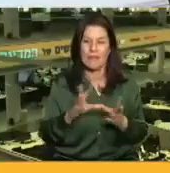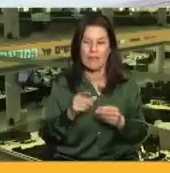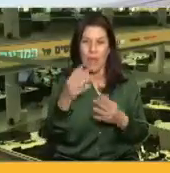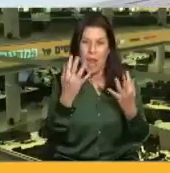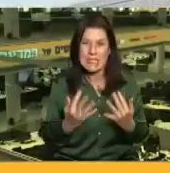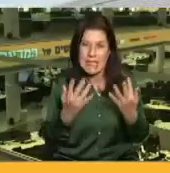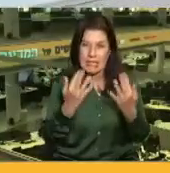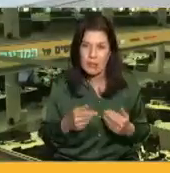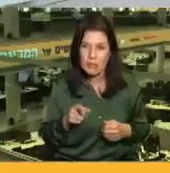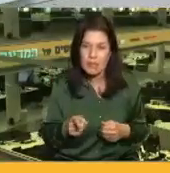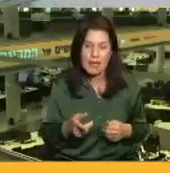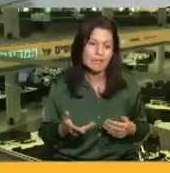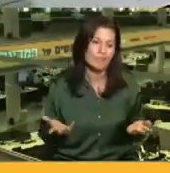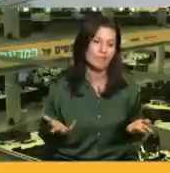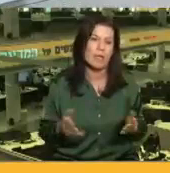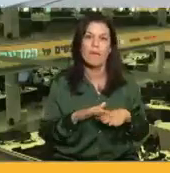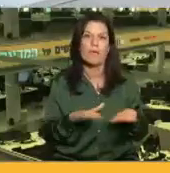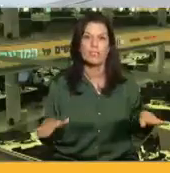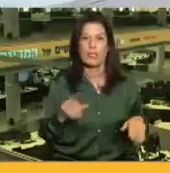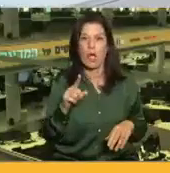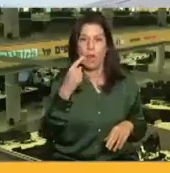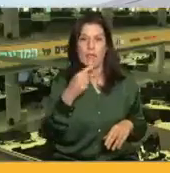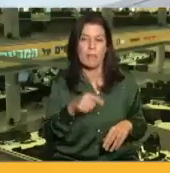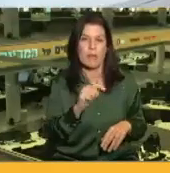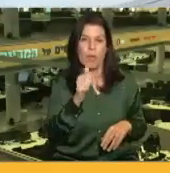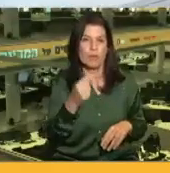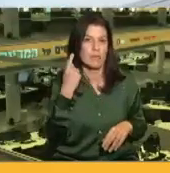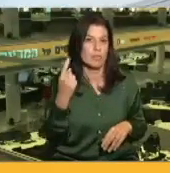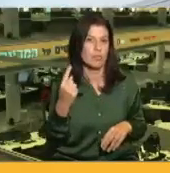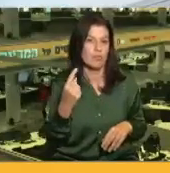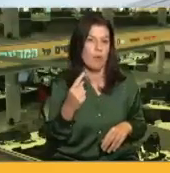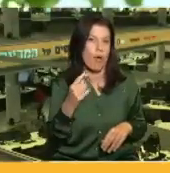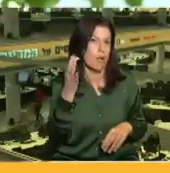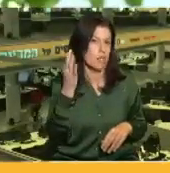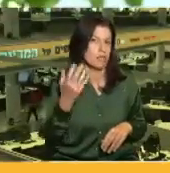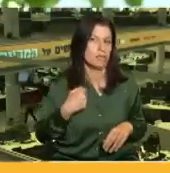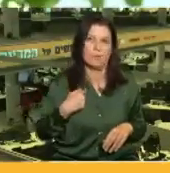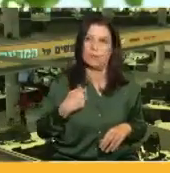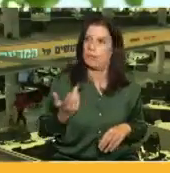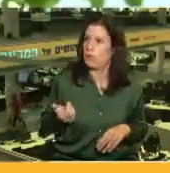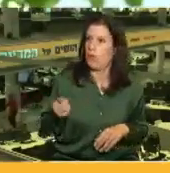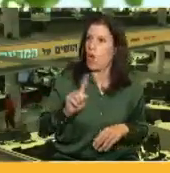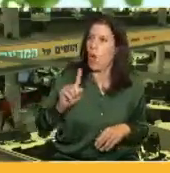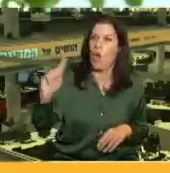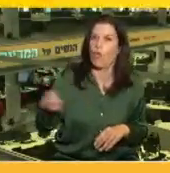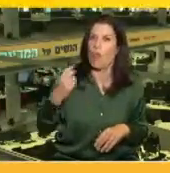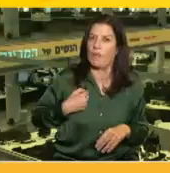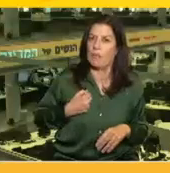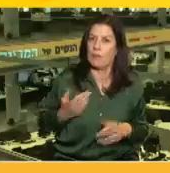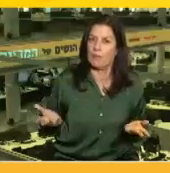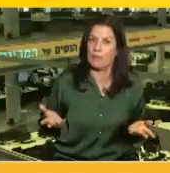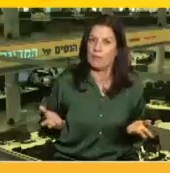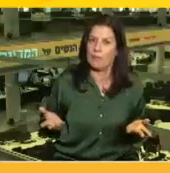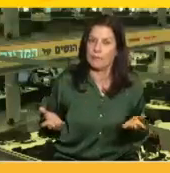אבל השטח סטטיסטיק... לא מדבר, השטח לא רוצה לשמוע נשים. אני, כל באישה ערבה. נכון, לא, לא כל השטח, מה פתאום? לא כל השטח. מכלילה. אבל